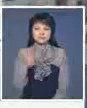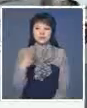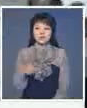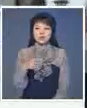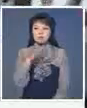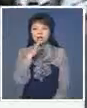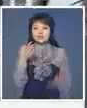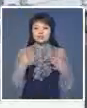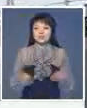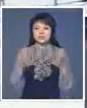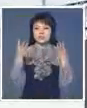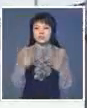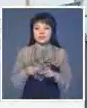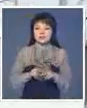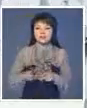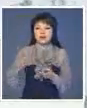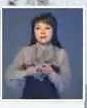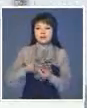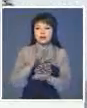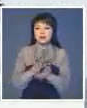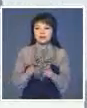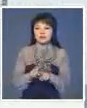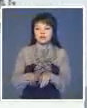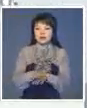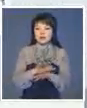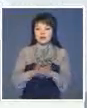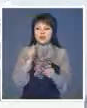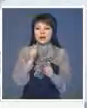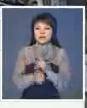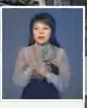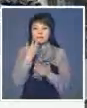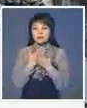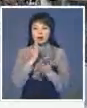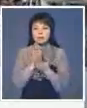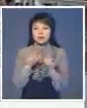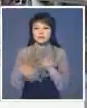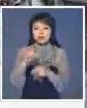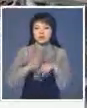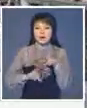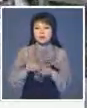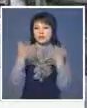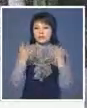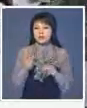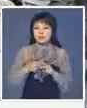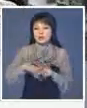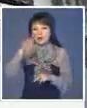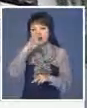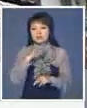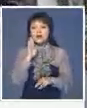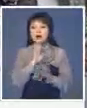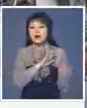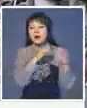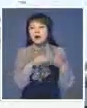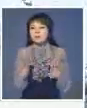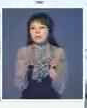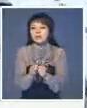Жиырма жыл тәуелсіздікпен тетелес әскери құрылым елдің дамуымен қатар алға қарай қарыштап келеді. Құрылған күннен бастап Қазақстанның Каспий